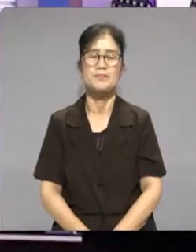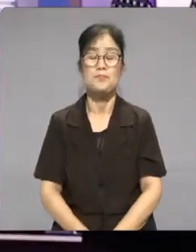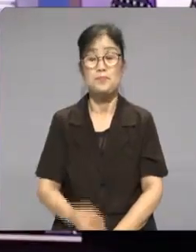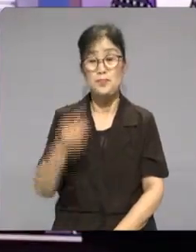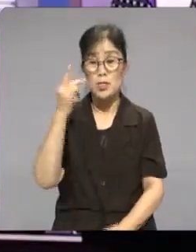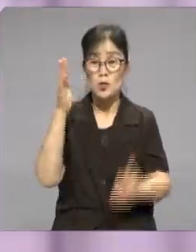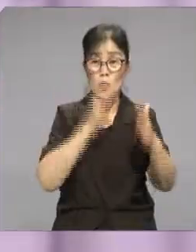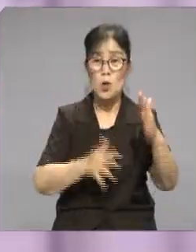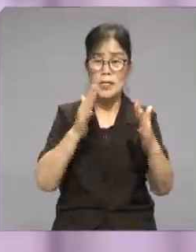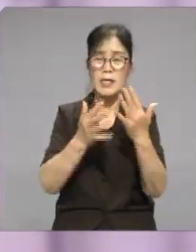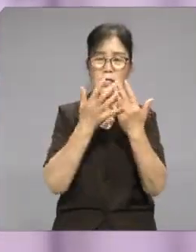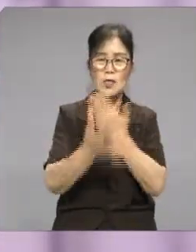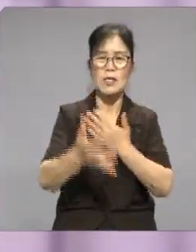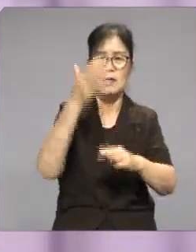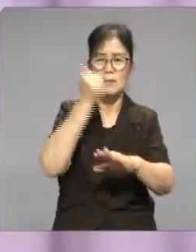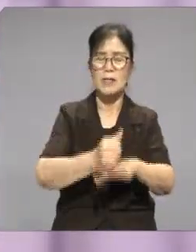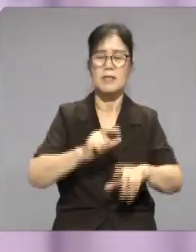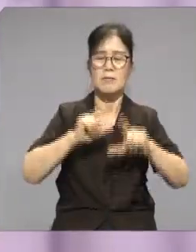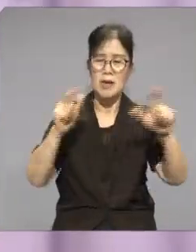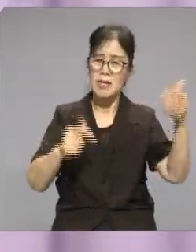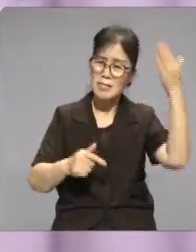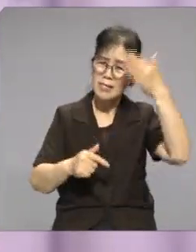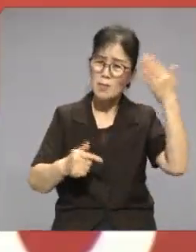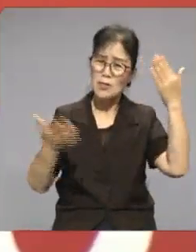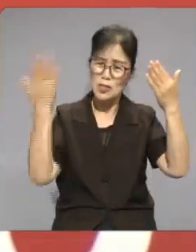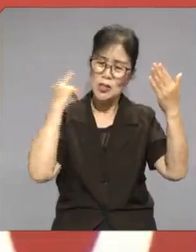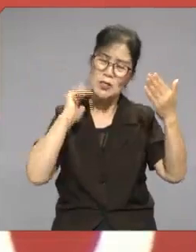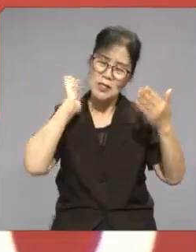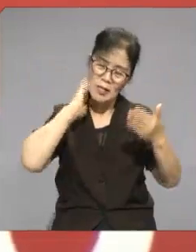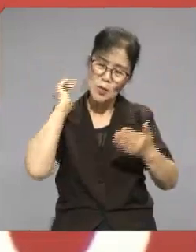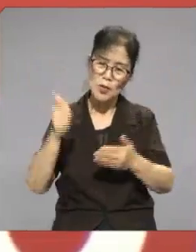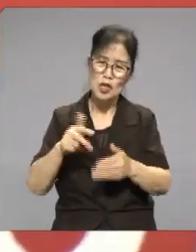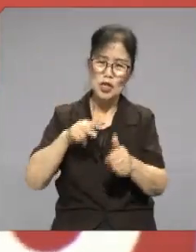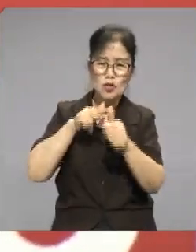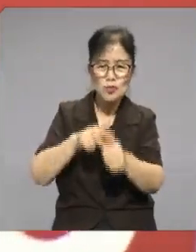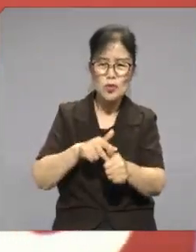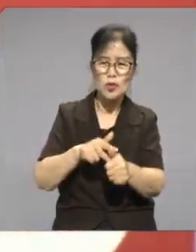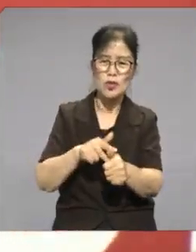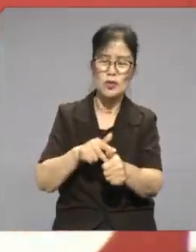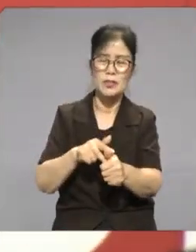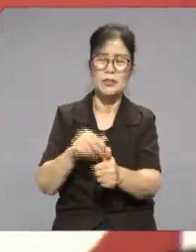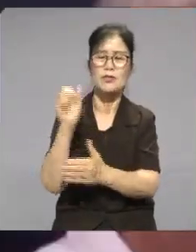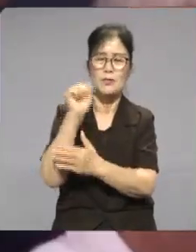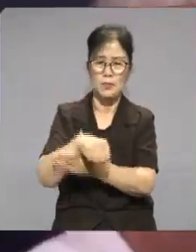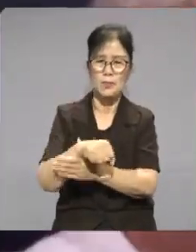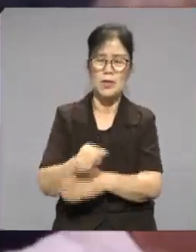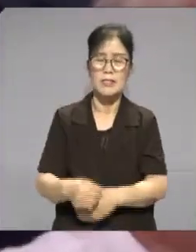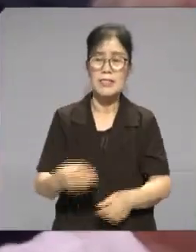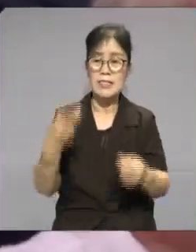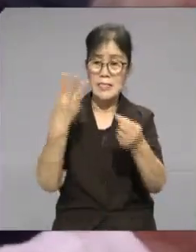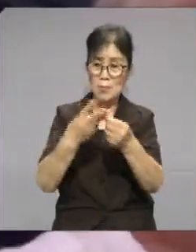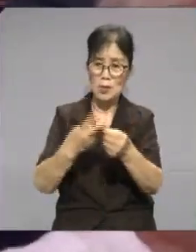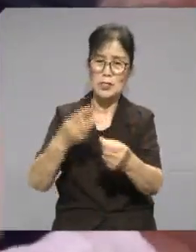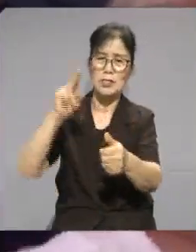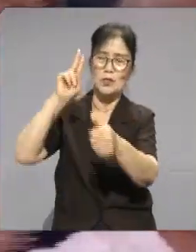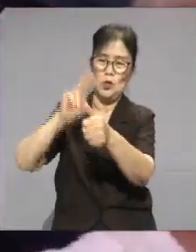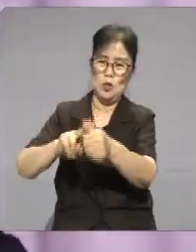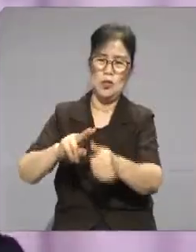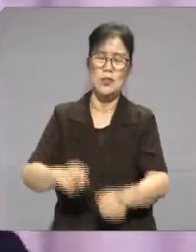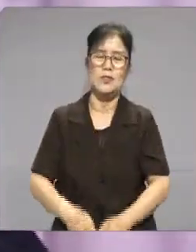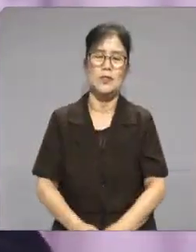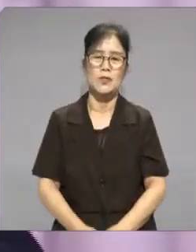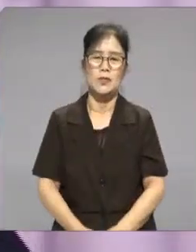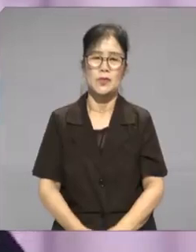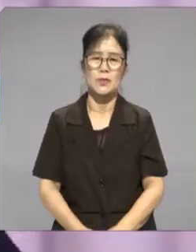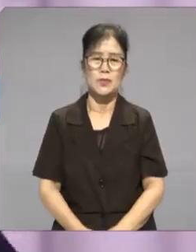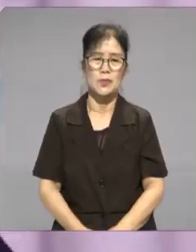미국 공화당 전당대회 마지막 날 트럼프 전 대통령이 대선 후보직을 수락했습니다. 세 번째 대선 도전입니다.